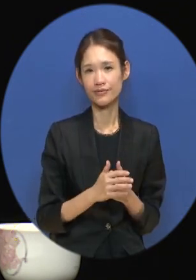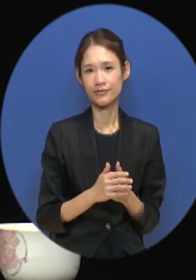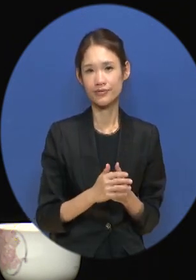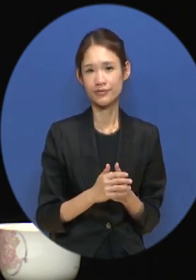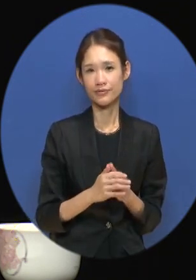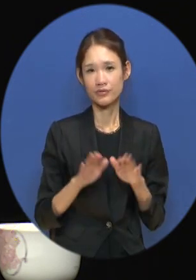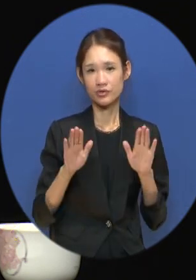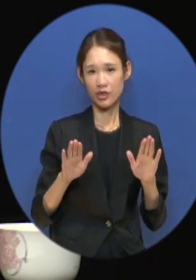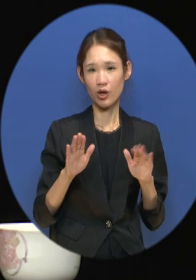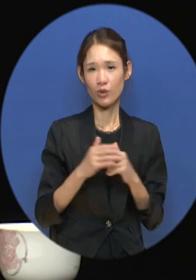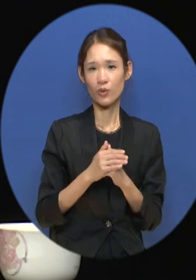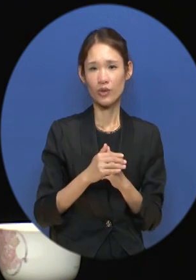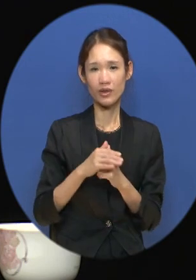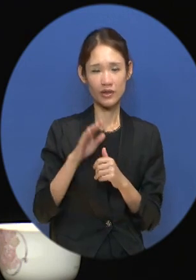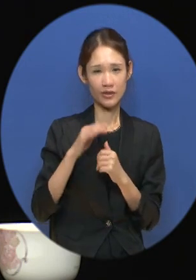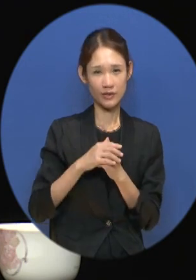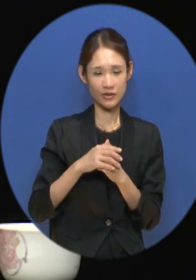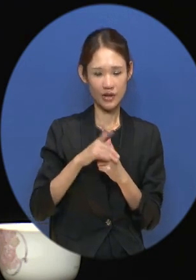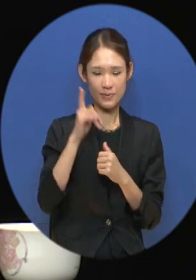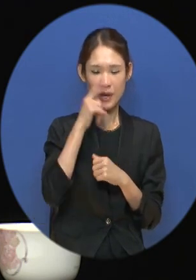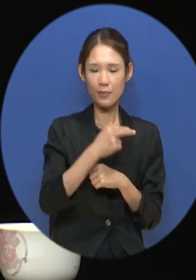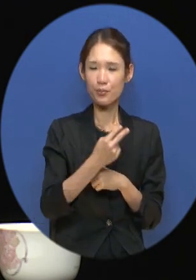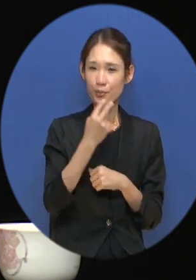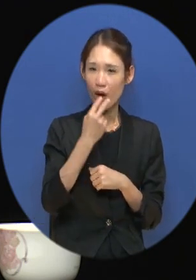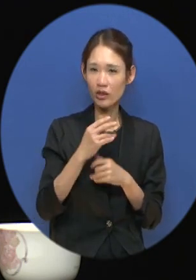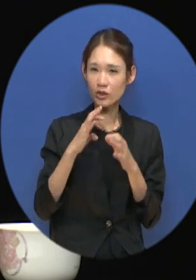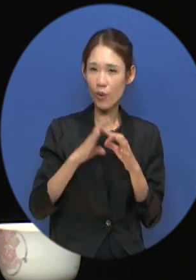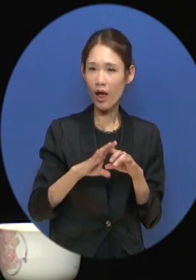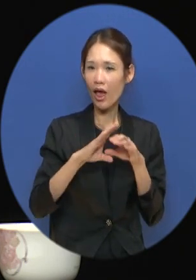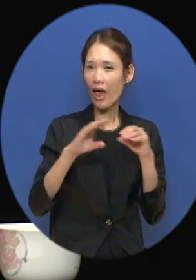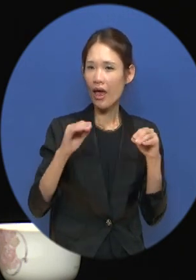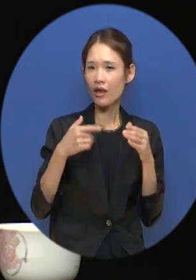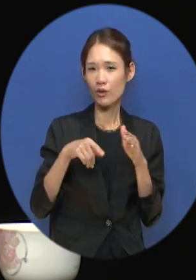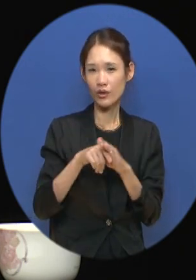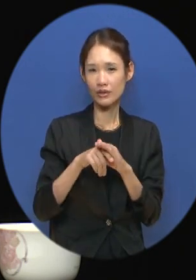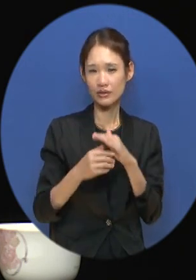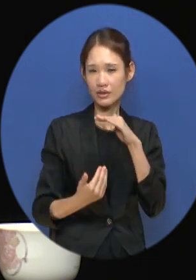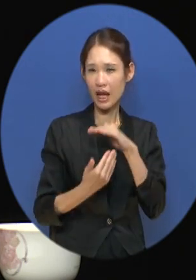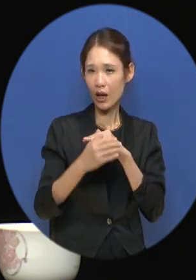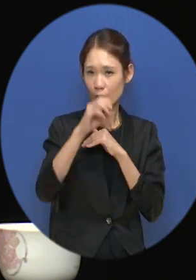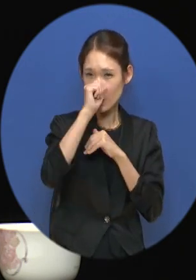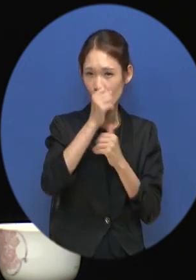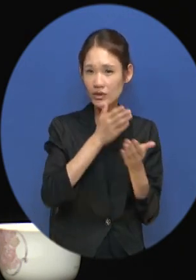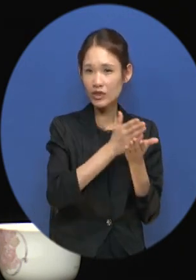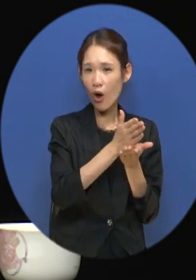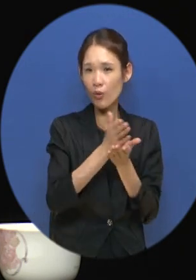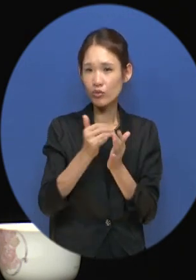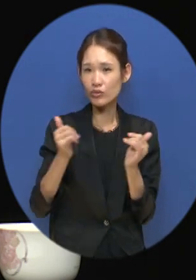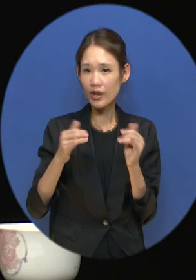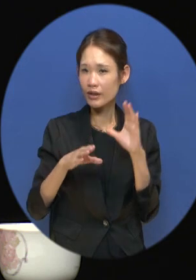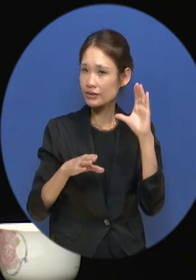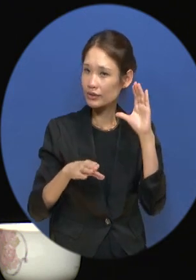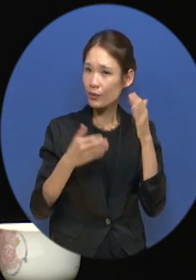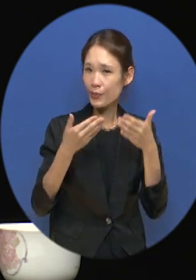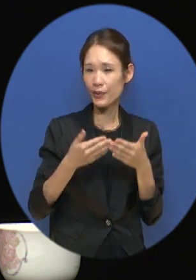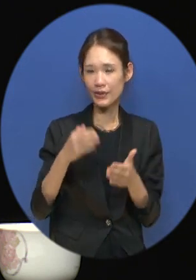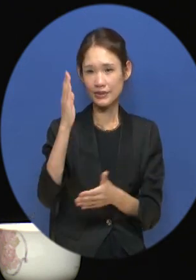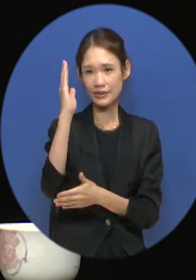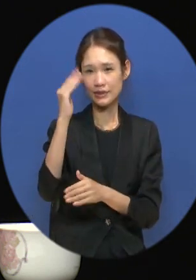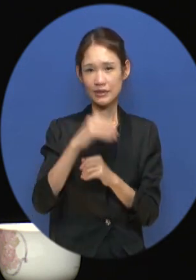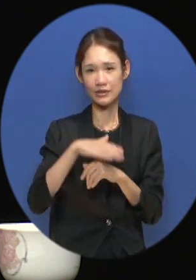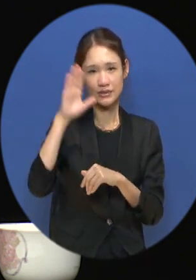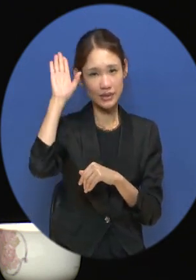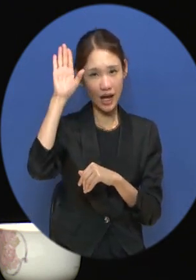이슈 진단 플러스에서는 미세먼지의 해결을 위해 최고의 전문가들의 고견을 듣는 시간으로